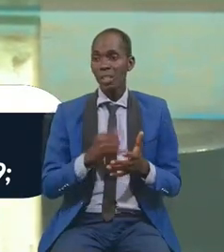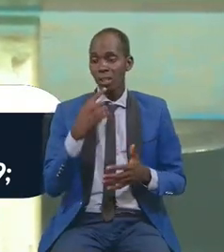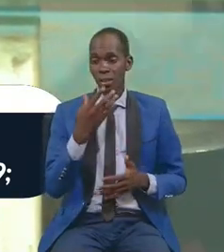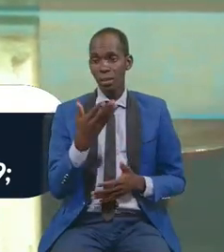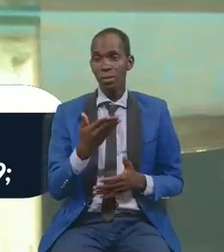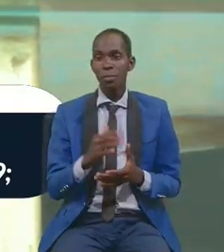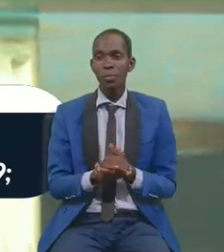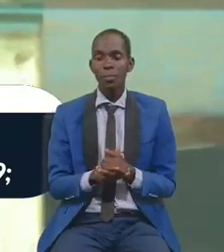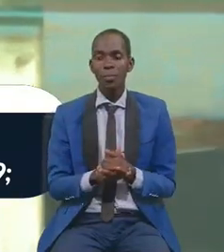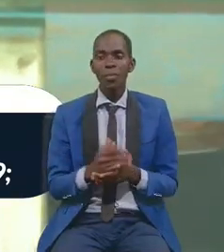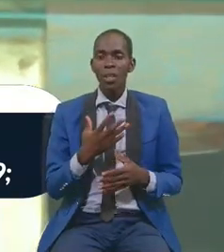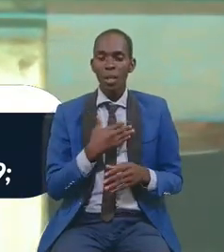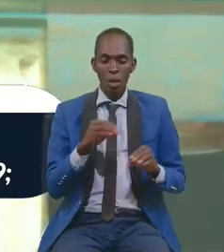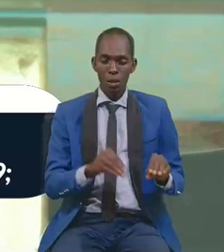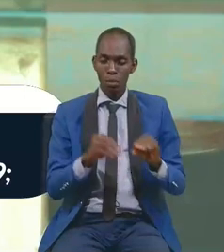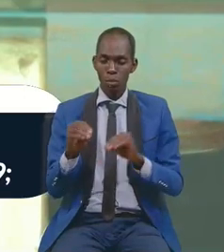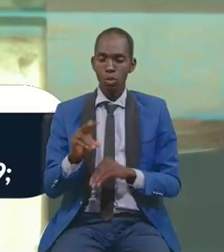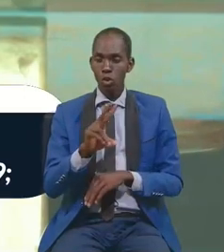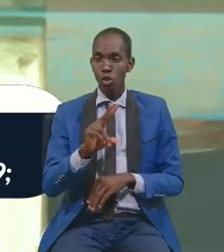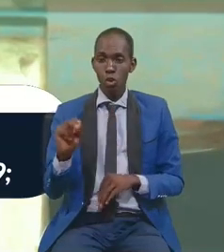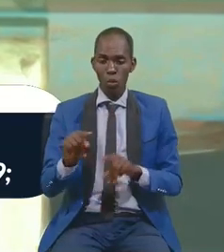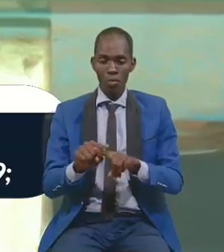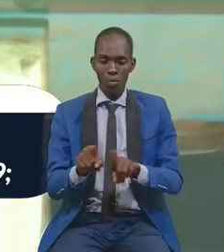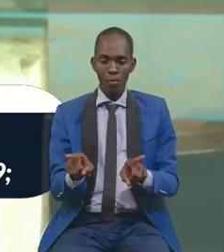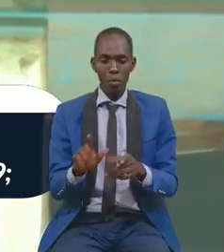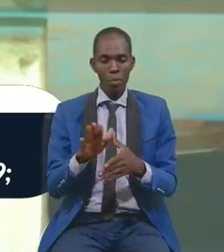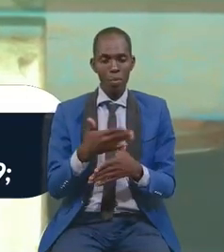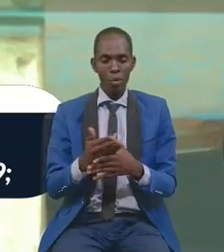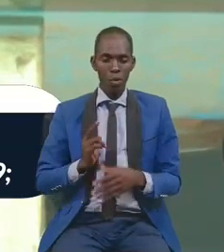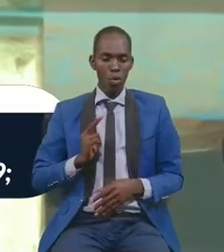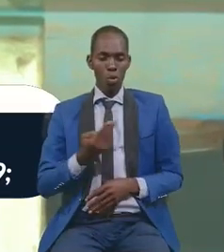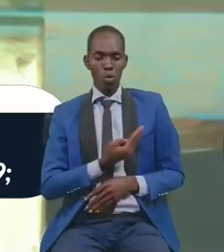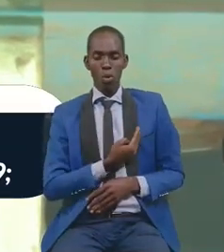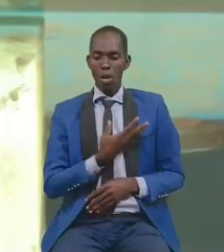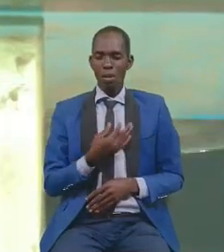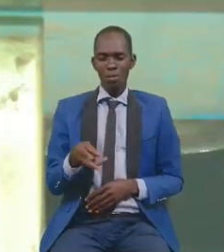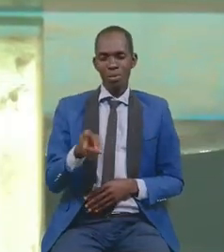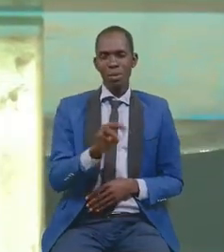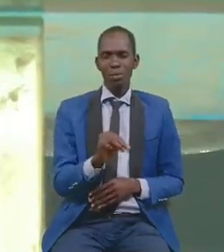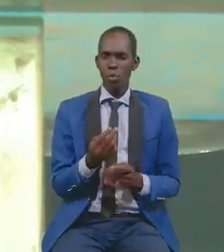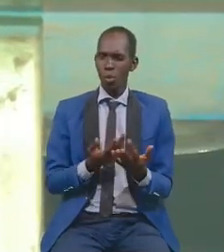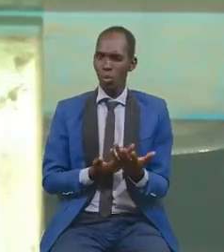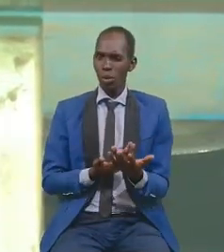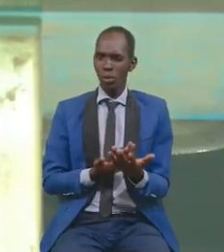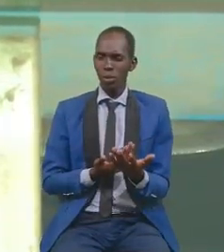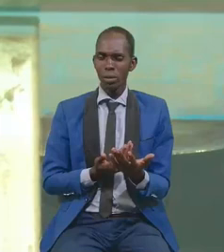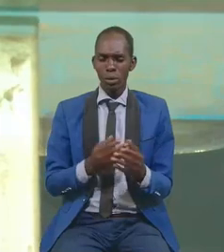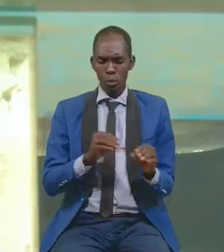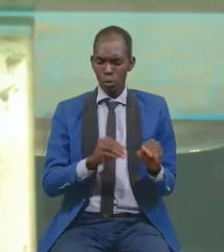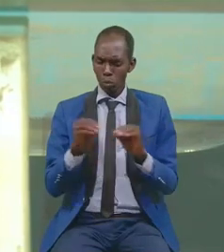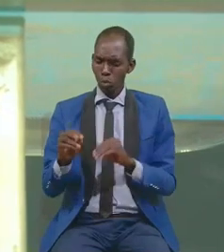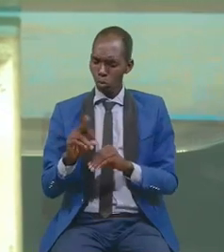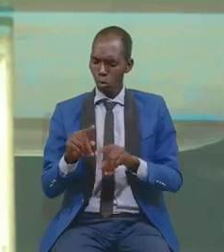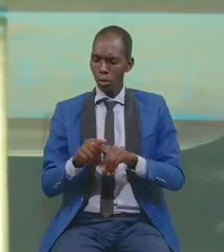Il n'a fait aucune différence entre nous et eux. Attendez. Il n'a fait aucune différence.